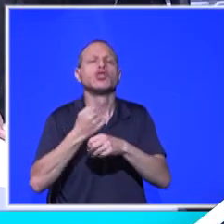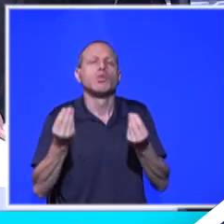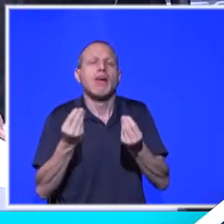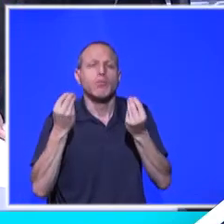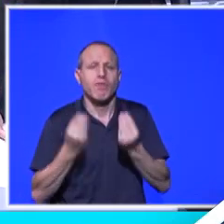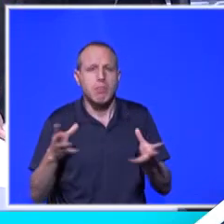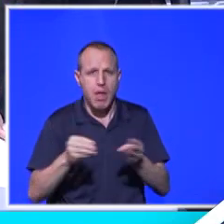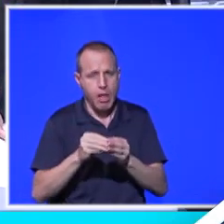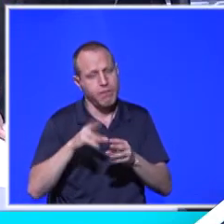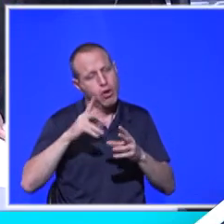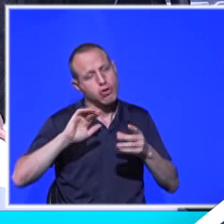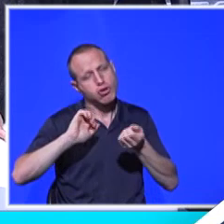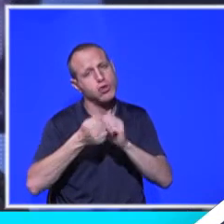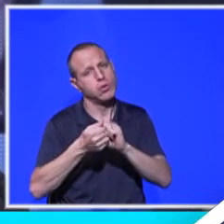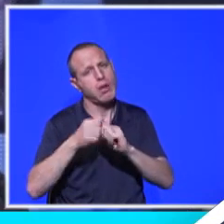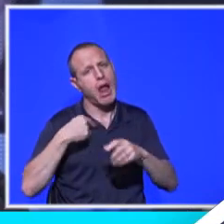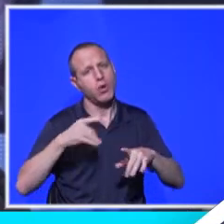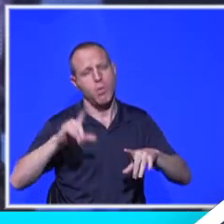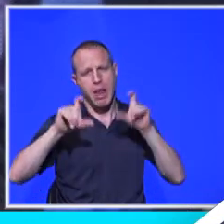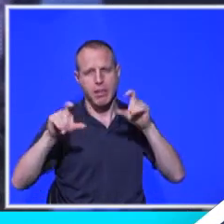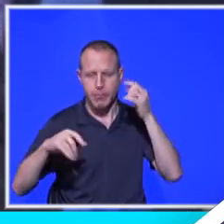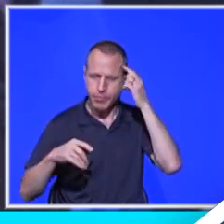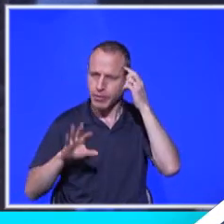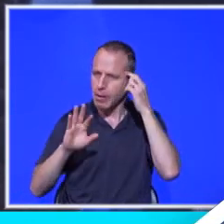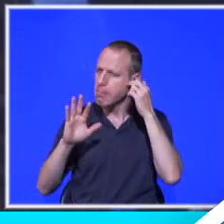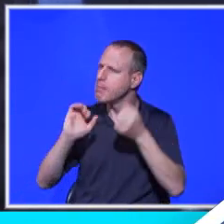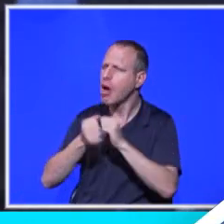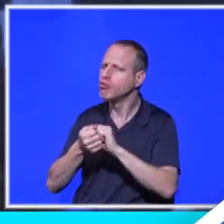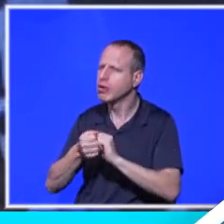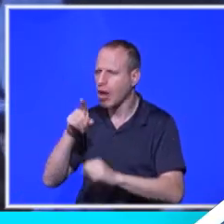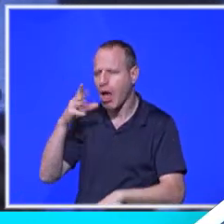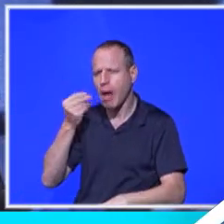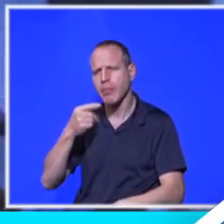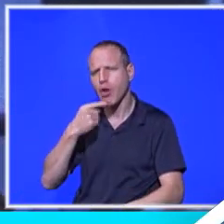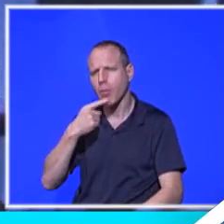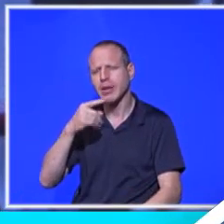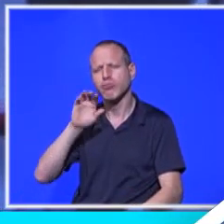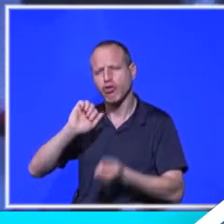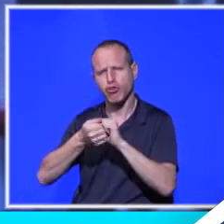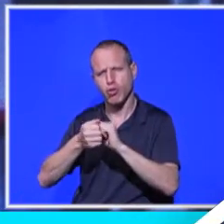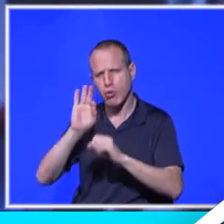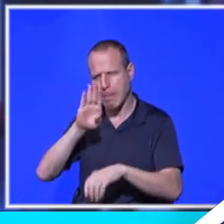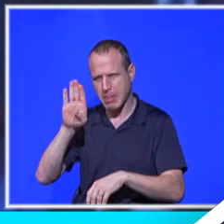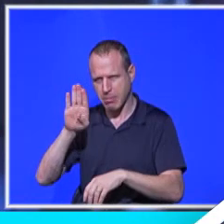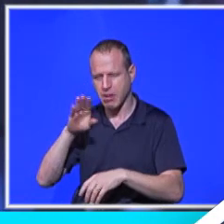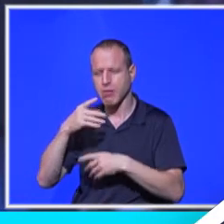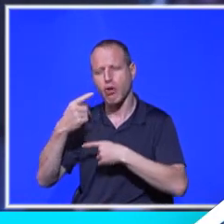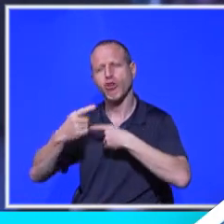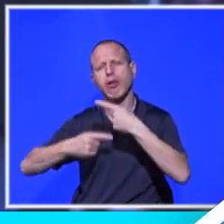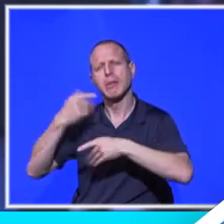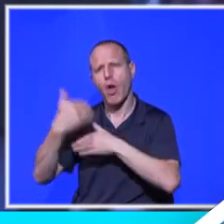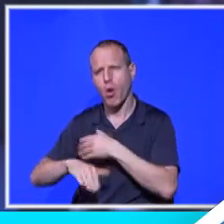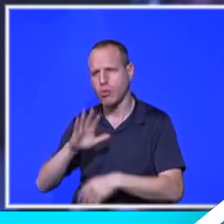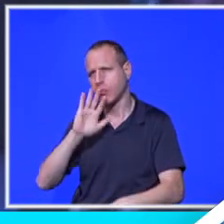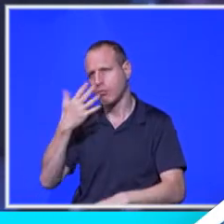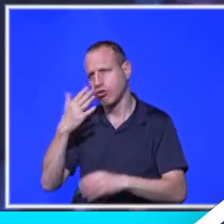השתנה, אתה חושב, נתניהו? הרבה אומרים שבעצם השינוי של נתניהו חל בשנים האחרונות. זאת אומרת, בחמש, שש,